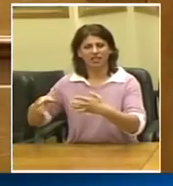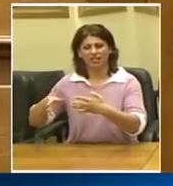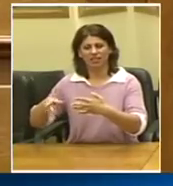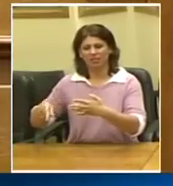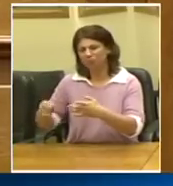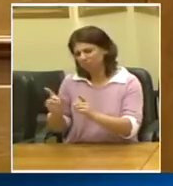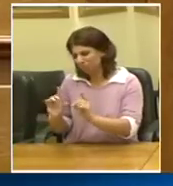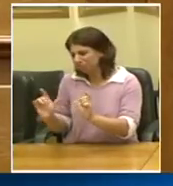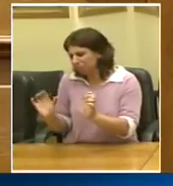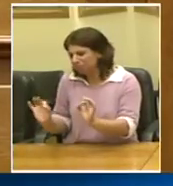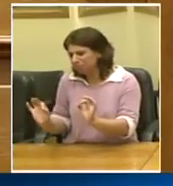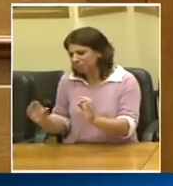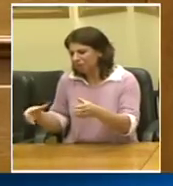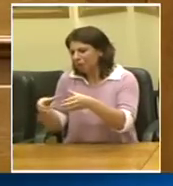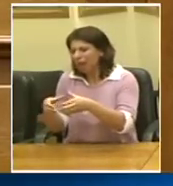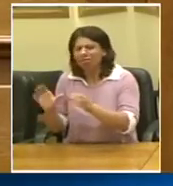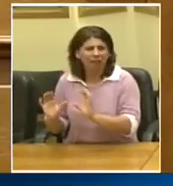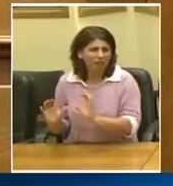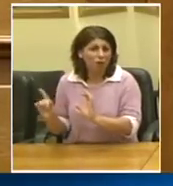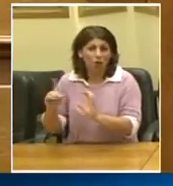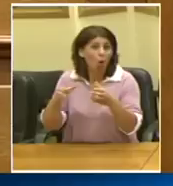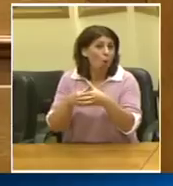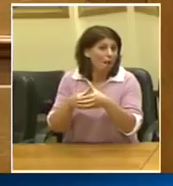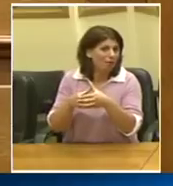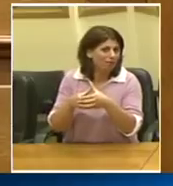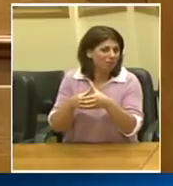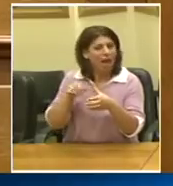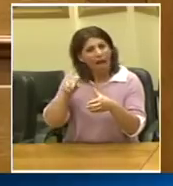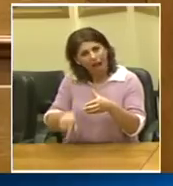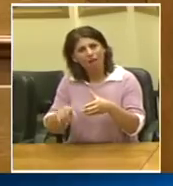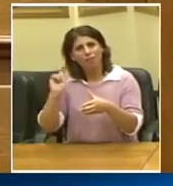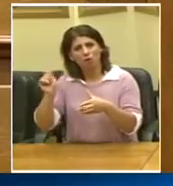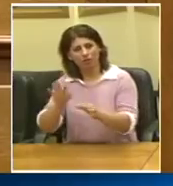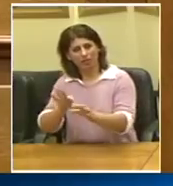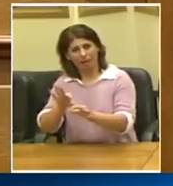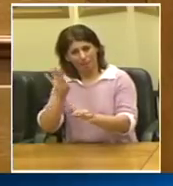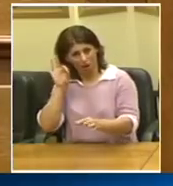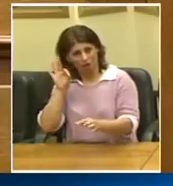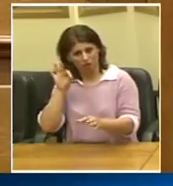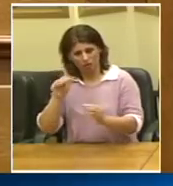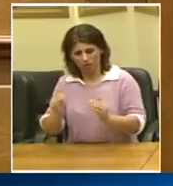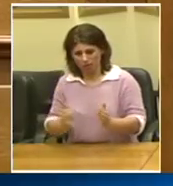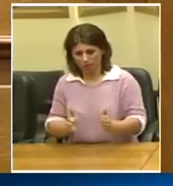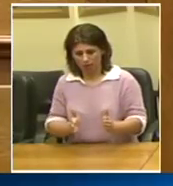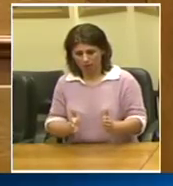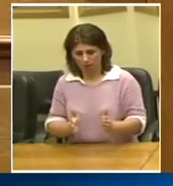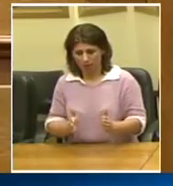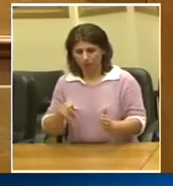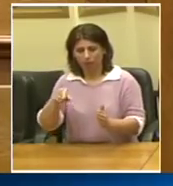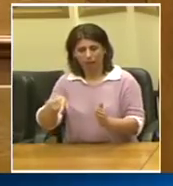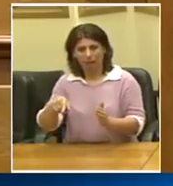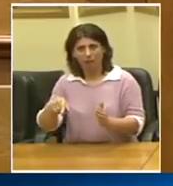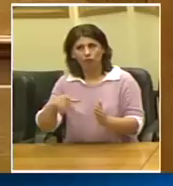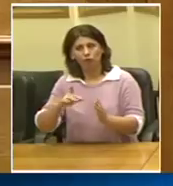Όμως, και αυτό είναι το πρόβλημα, αυτή η πολιτική επιλογή μετατοπίζει συνολικά τον άξονα γύρω από τον οποίο